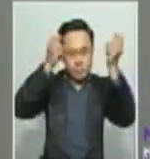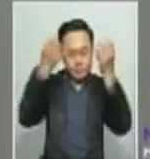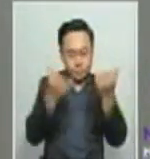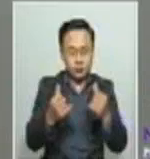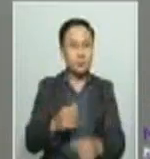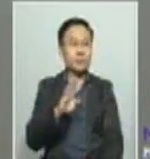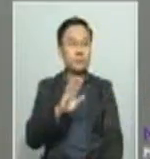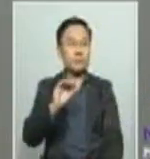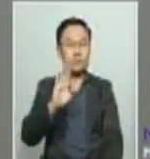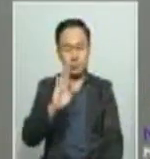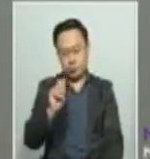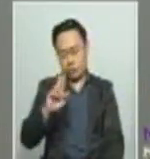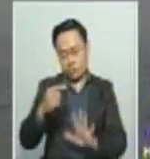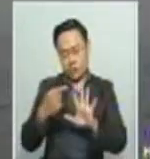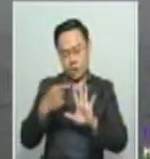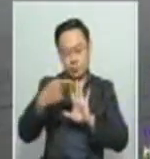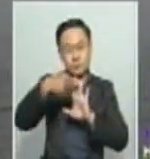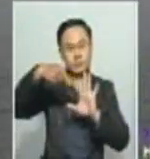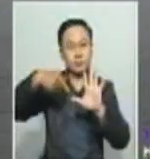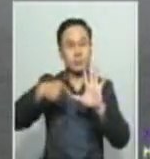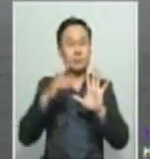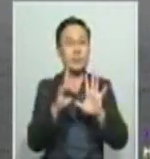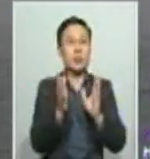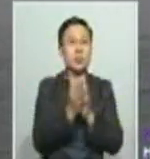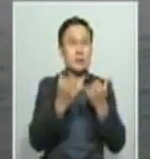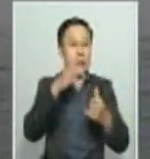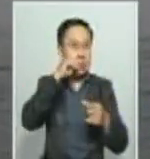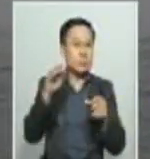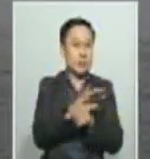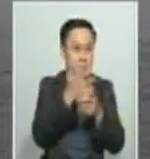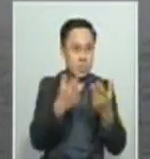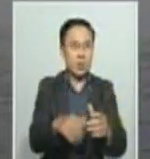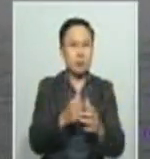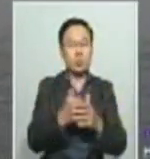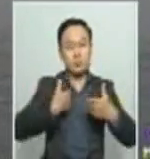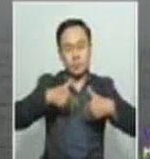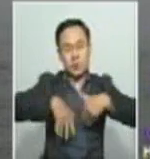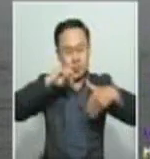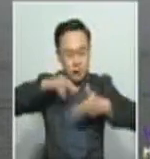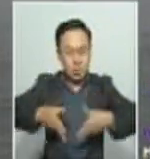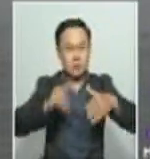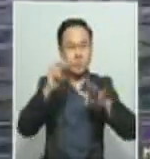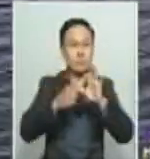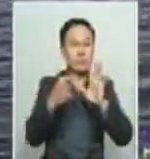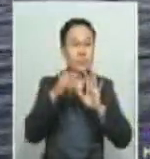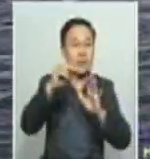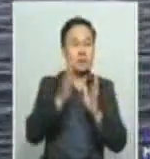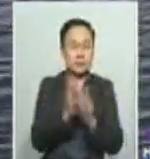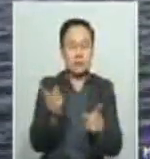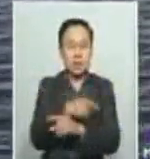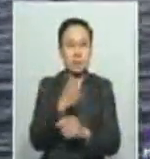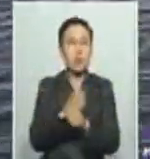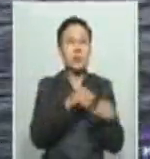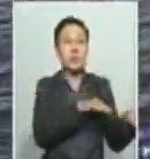ำในบึงบอระเพ็ดเต็มความจุแล้วนะคะทางเจ้าหน้าที่จึงเปิดประตูน้ำเพื่อพร่องน้ำบางส่วนลงสู่แม่น้ำน่านและแม่น้ำเจ้าพระยาเพื่